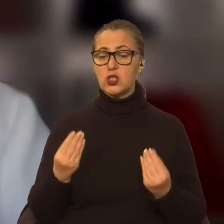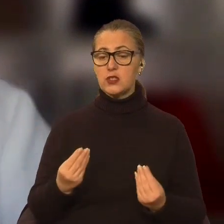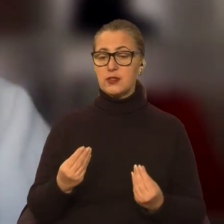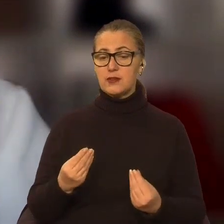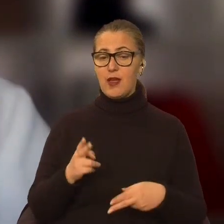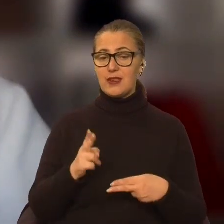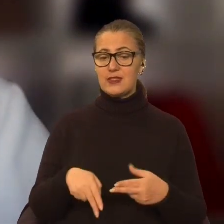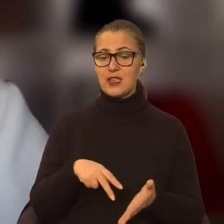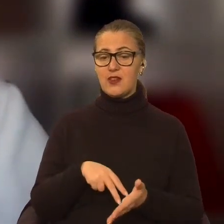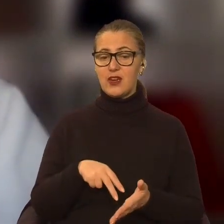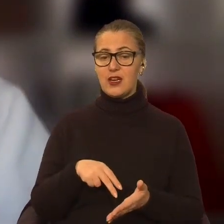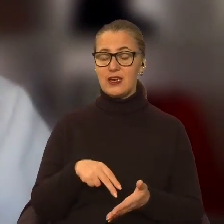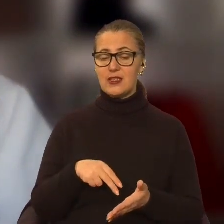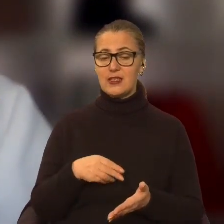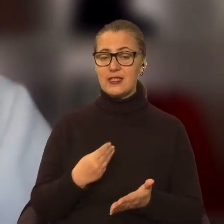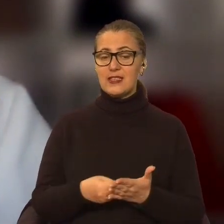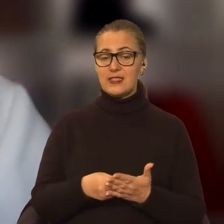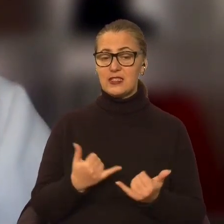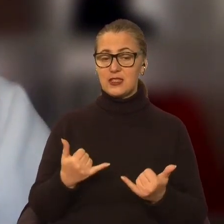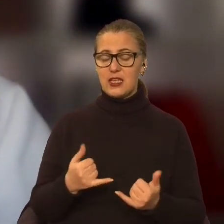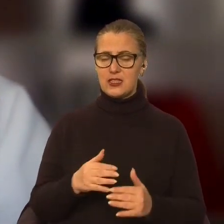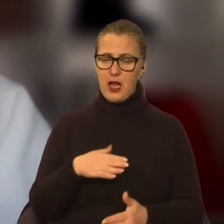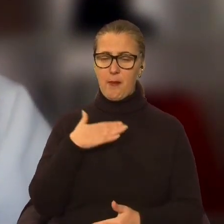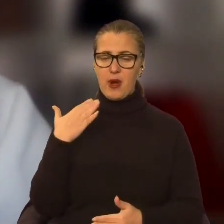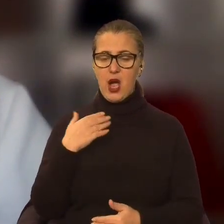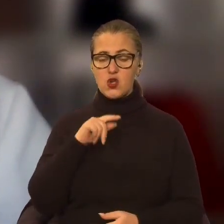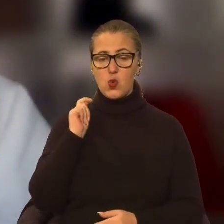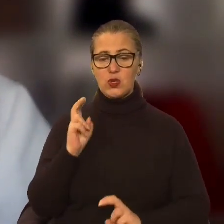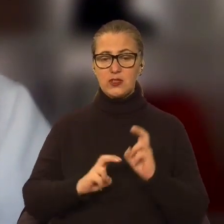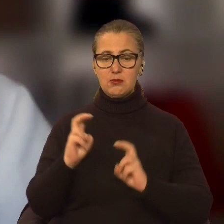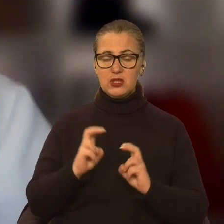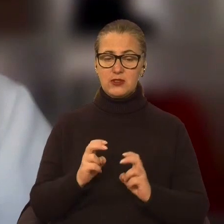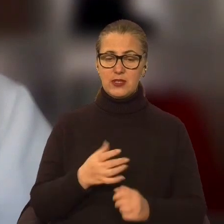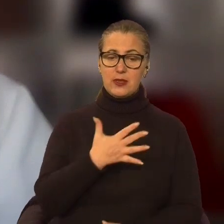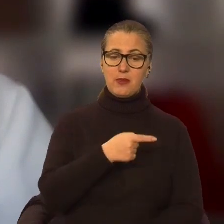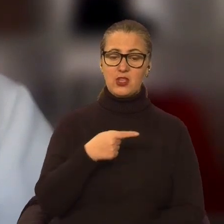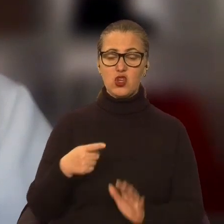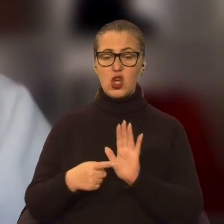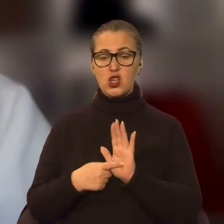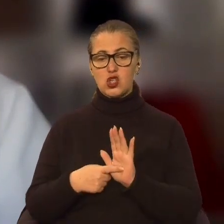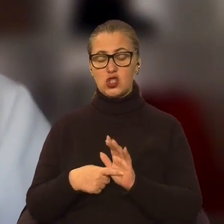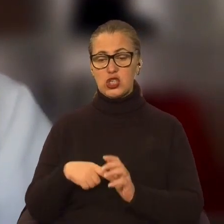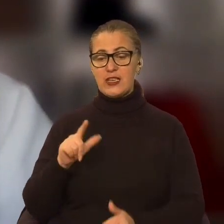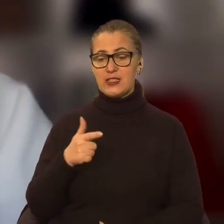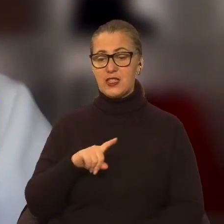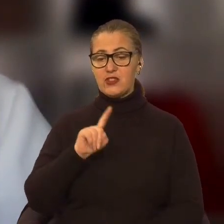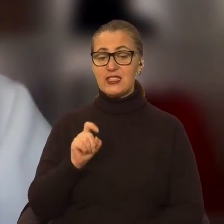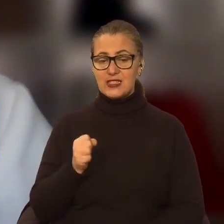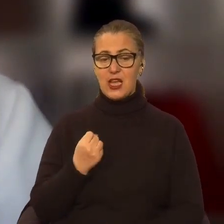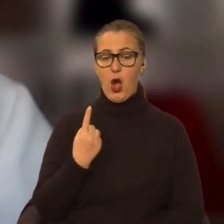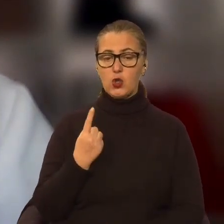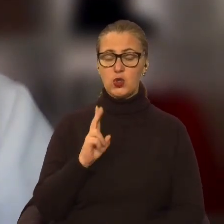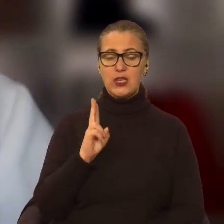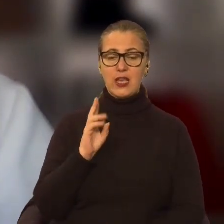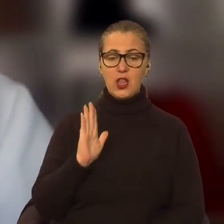кінцева ціна для більшості українських підприємств коливається в межах 5-6 гривень за кіловат-годину в цю ціну